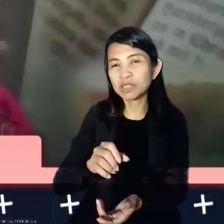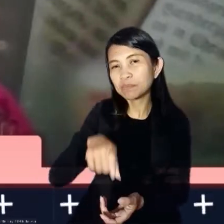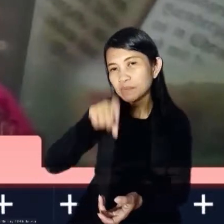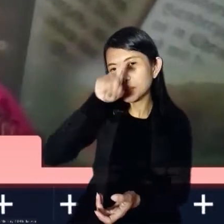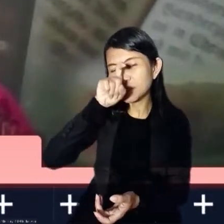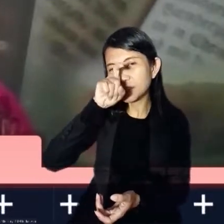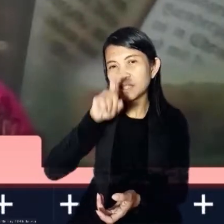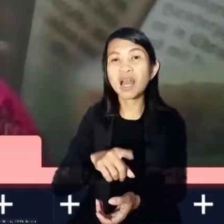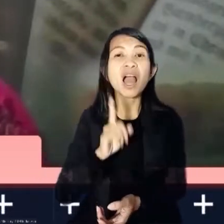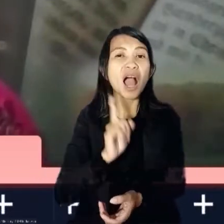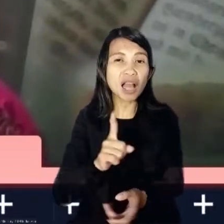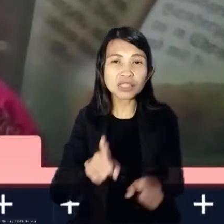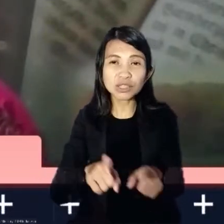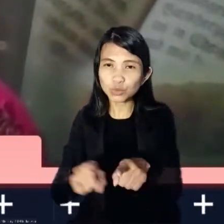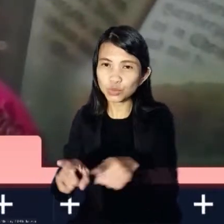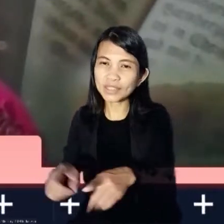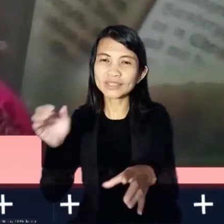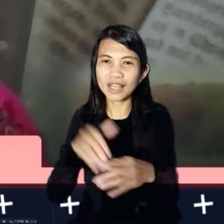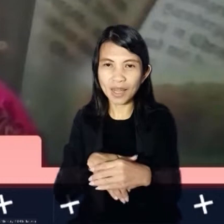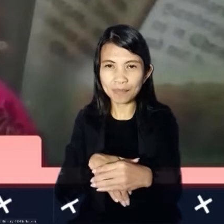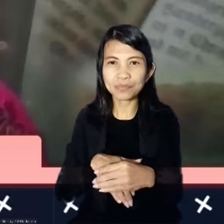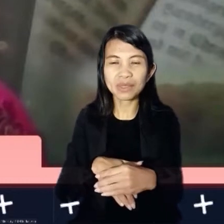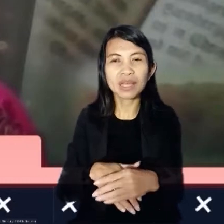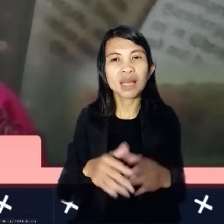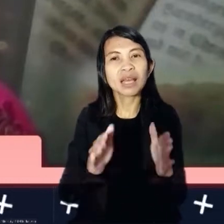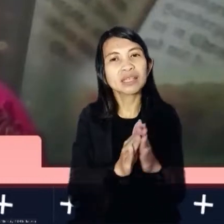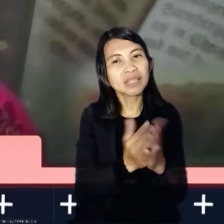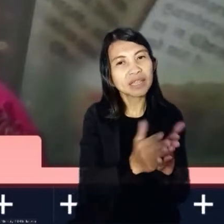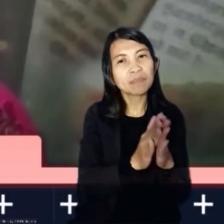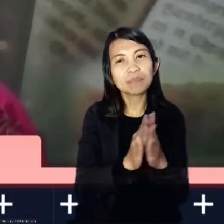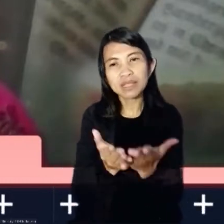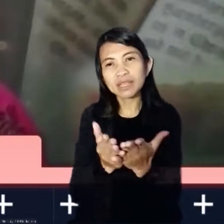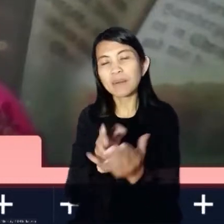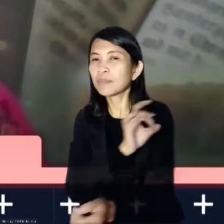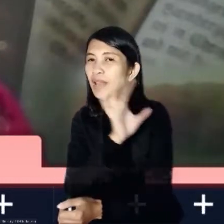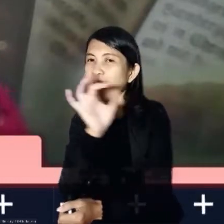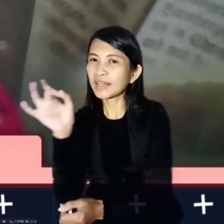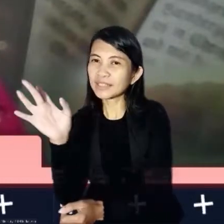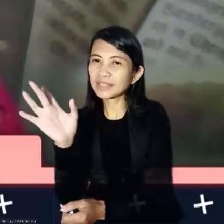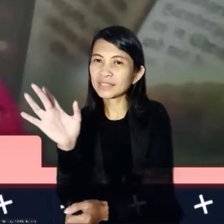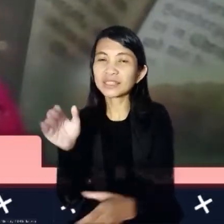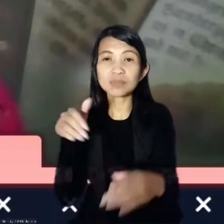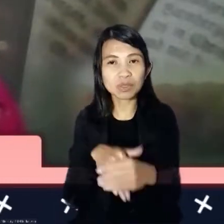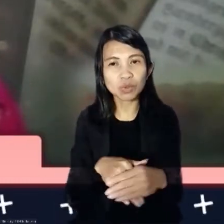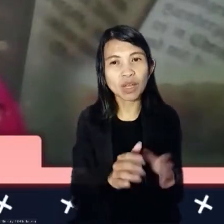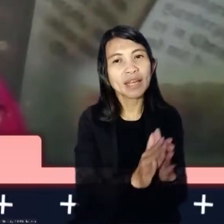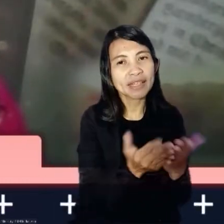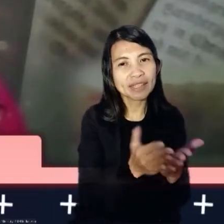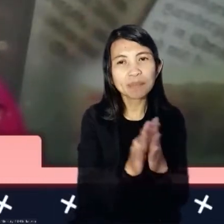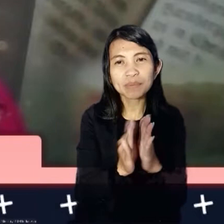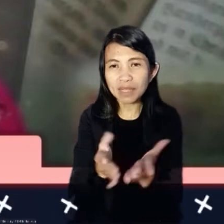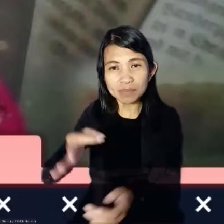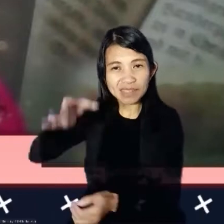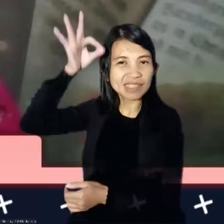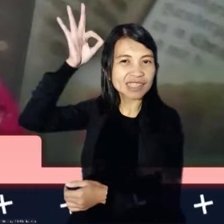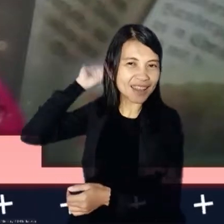dalam kitab-kitab lain termasuk kitab-kitab sejarah dunia dengan